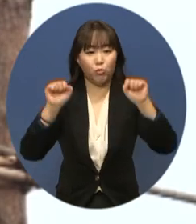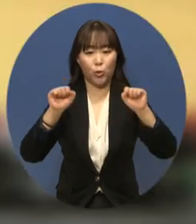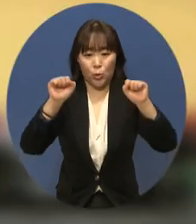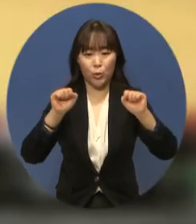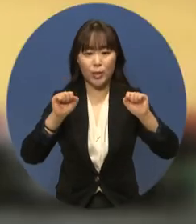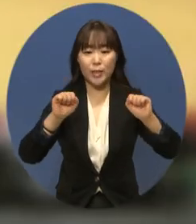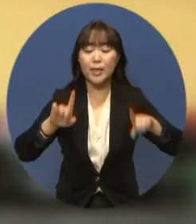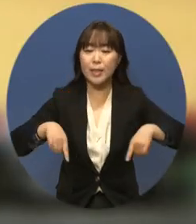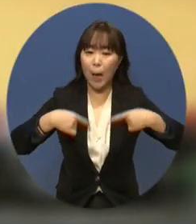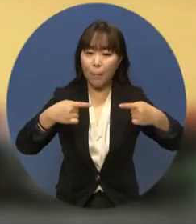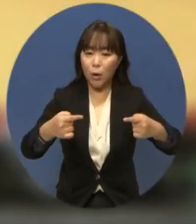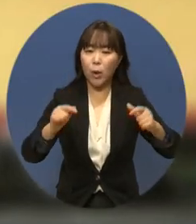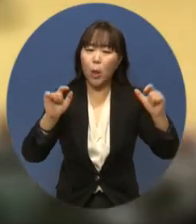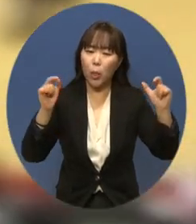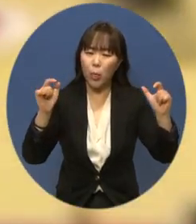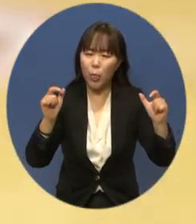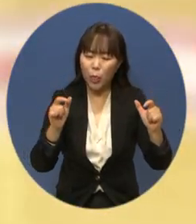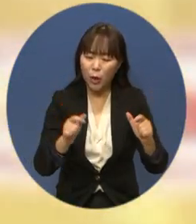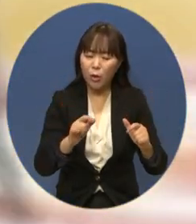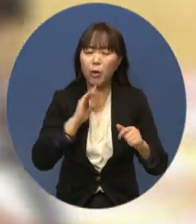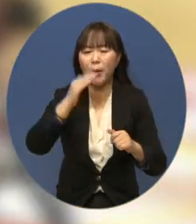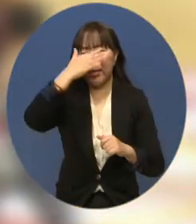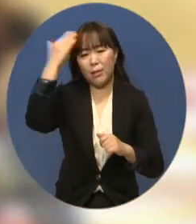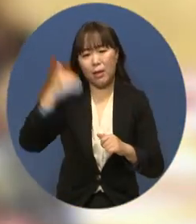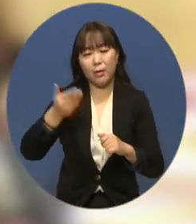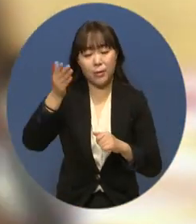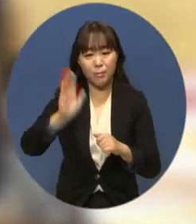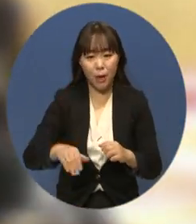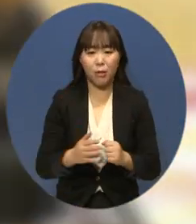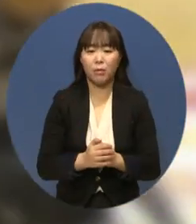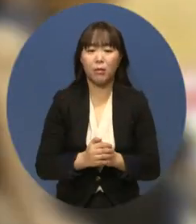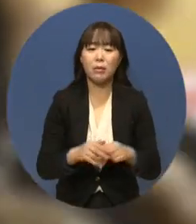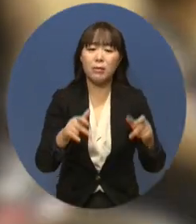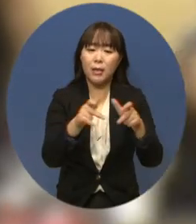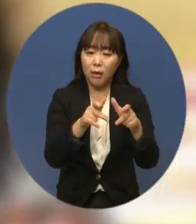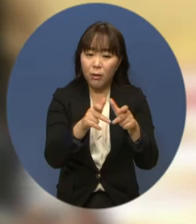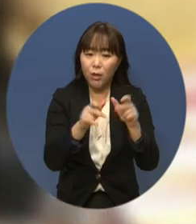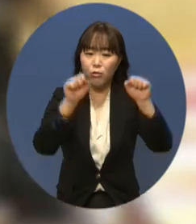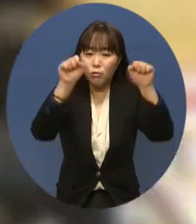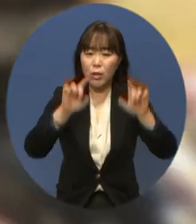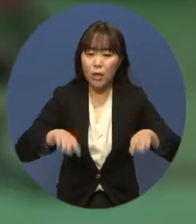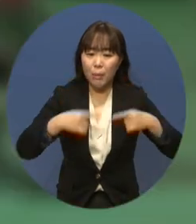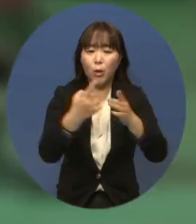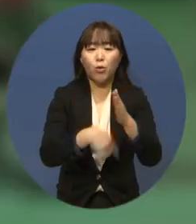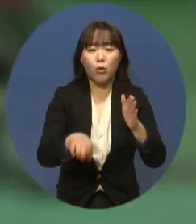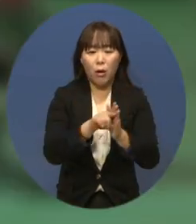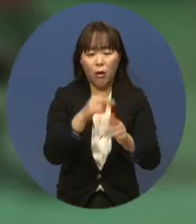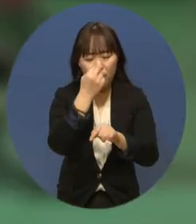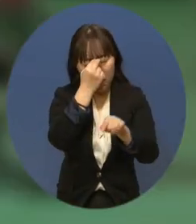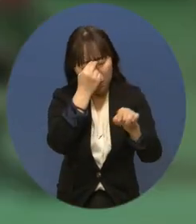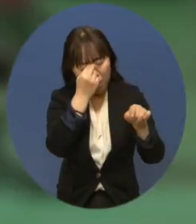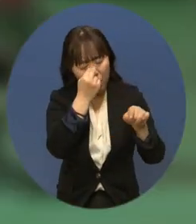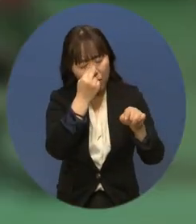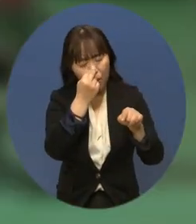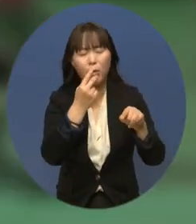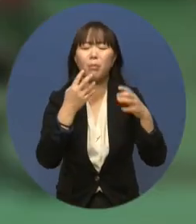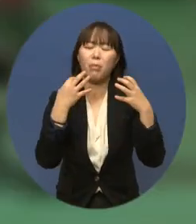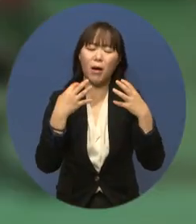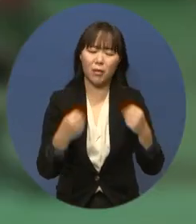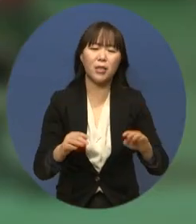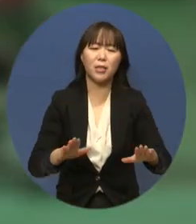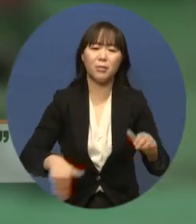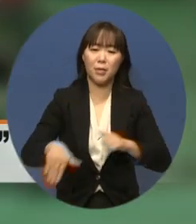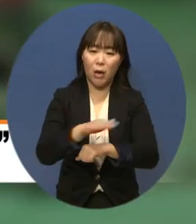참여율이 소폭 감소한 것은 다행스럽다 면서도 장애인들이 운동에 참여하기 위한 장벽이 여전히 높은 것이